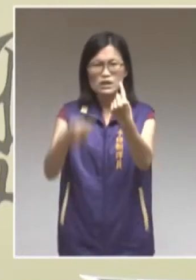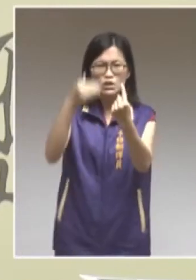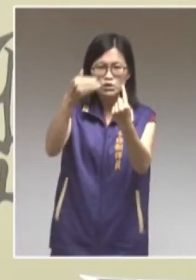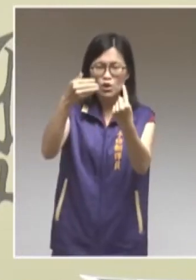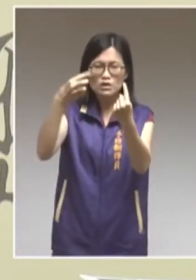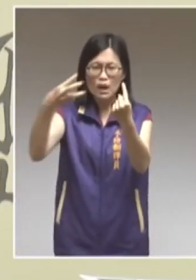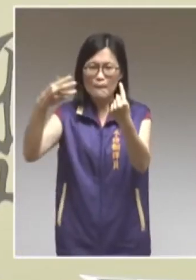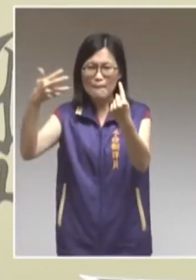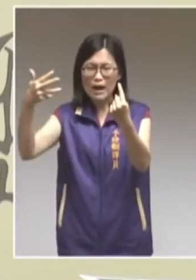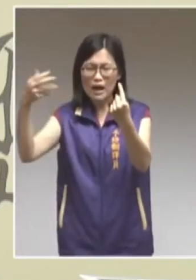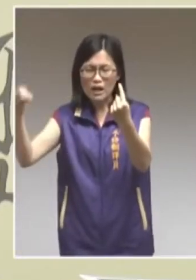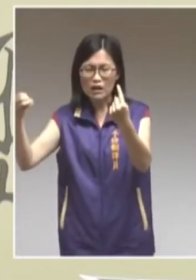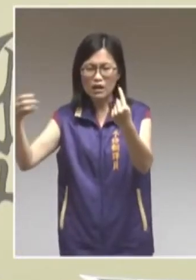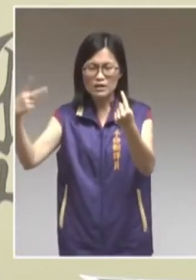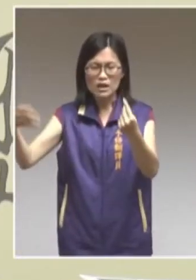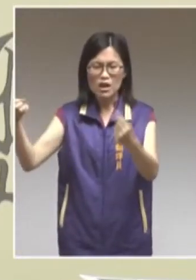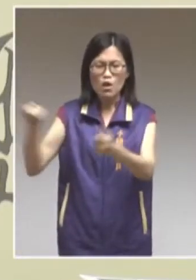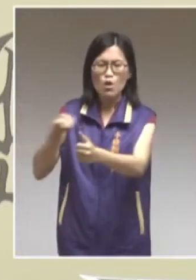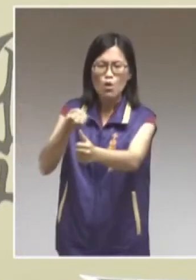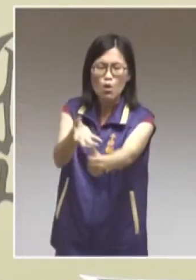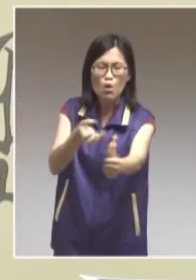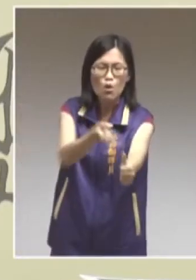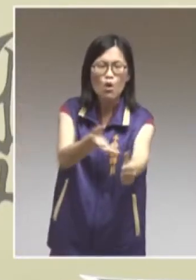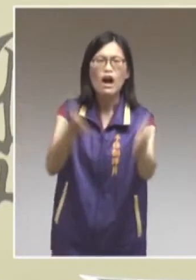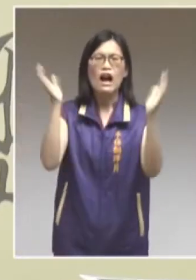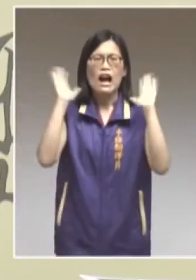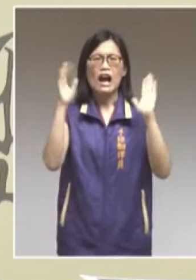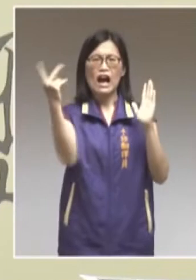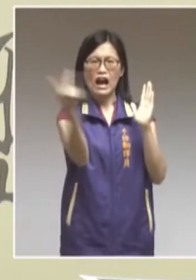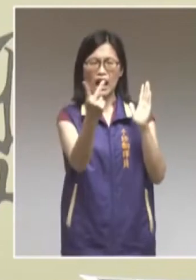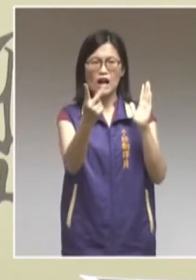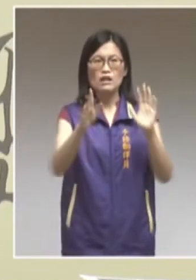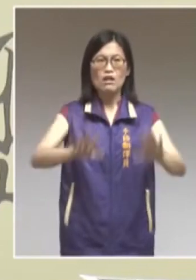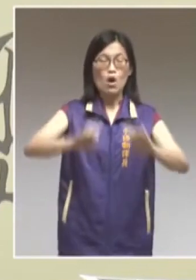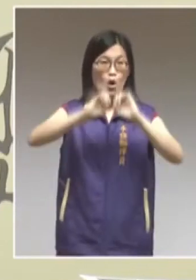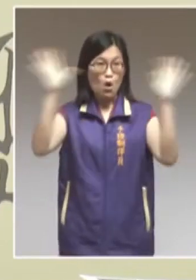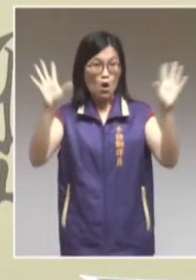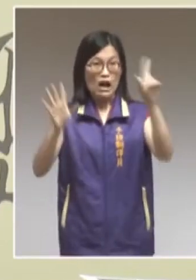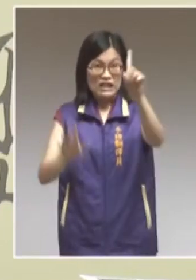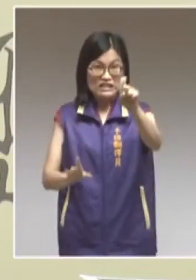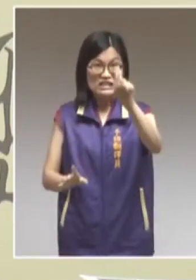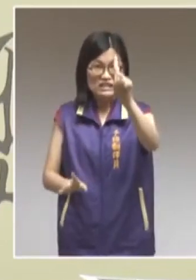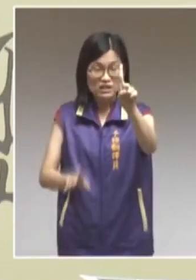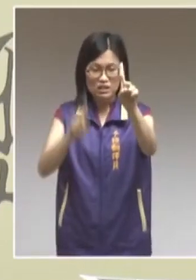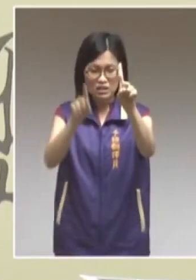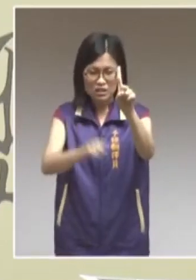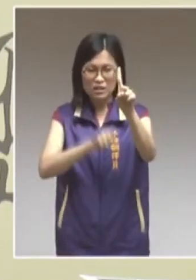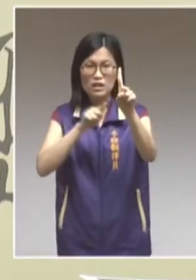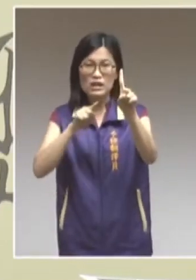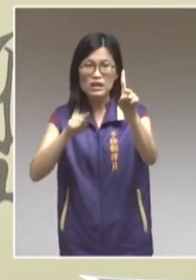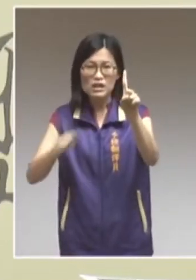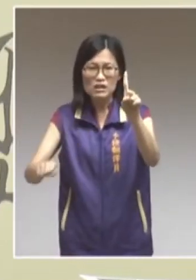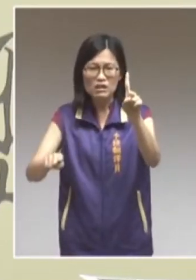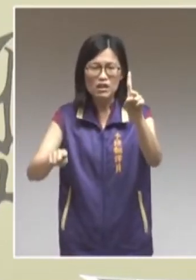19380再传染给那两位的小孩。那我们今天公布的11例，就是